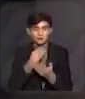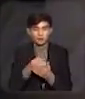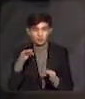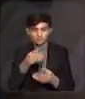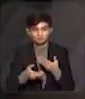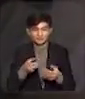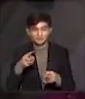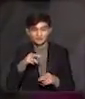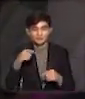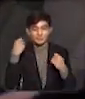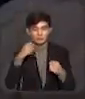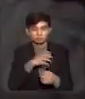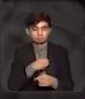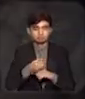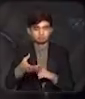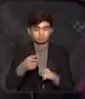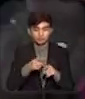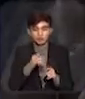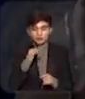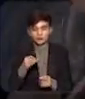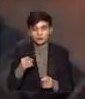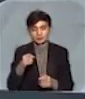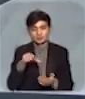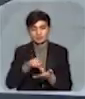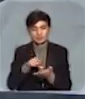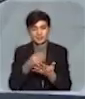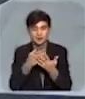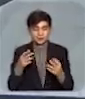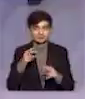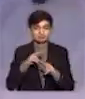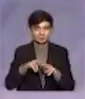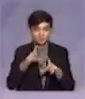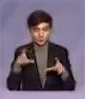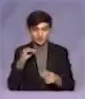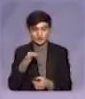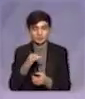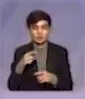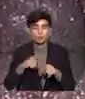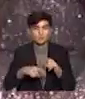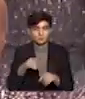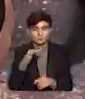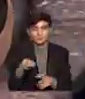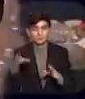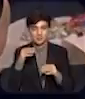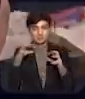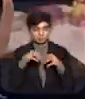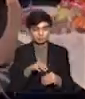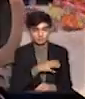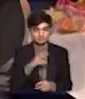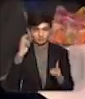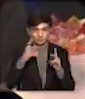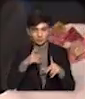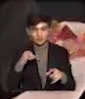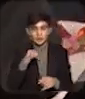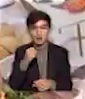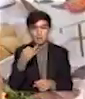тойын дүркіретіп атап өтті. Қуанышты кешке әнші өнердегі әріптестерімен туған туысқандарын шақырған. Абайдың айтуынша